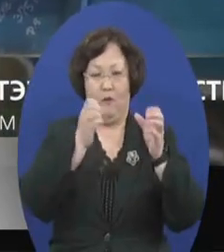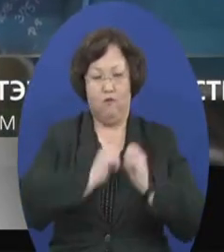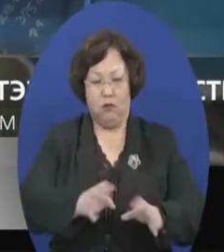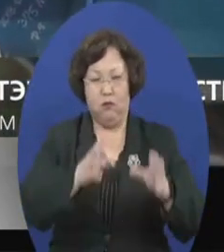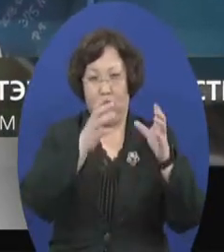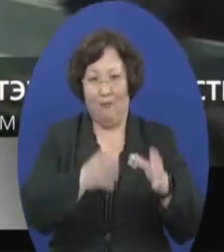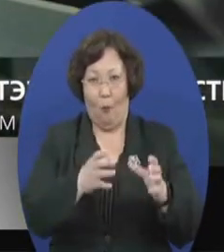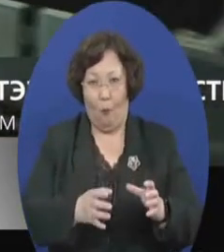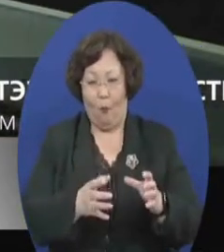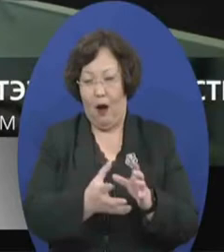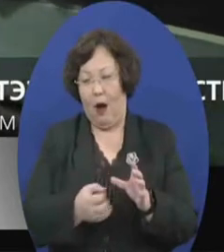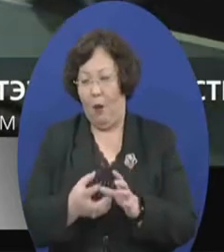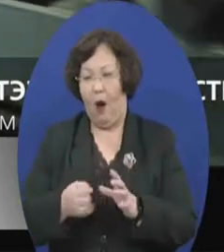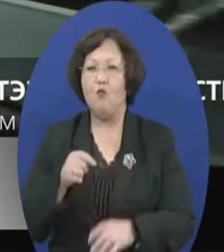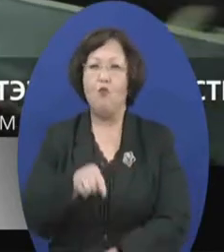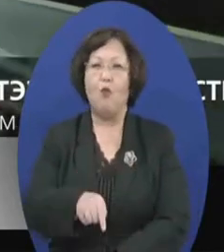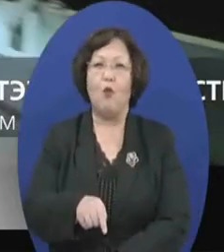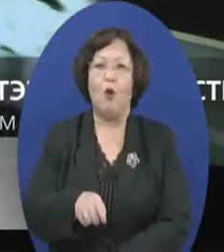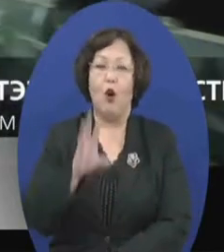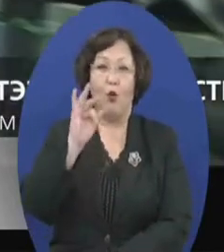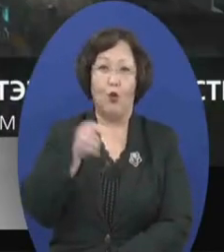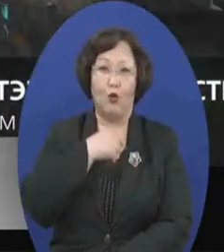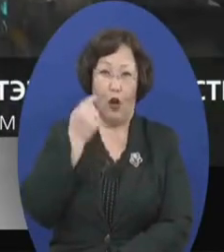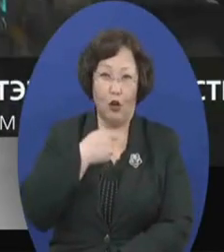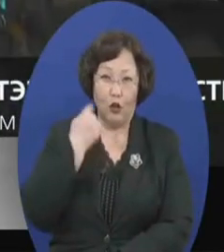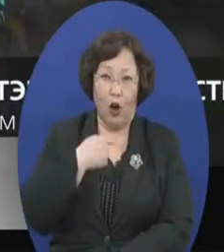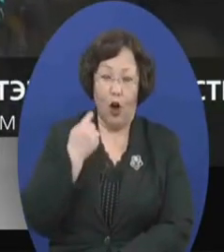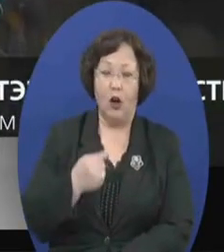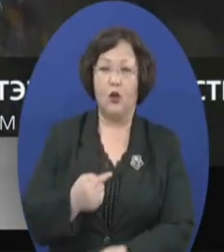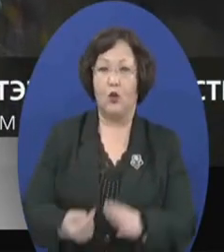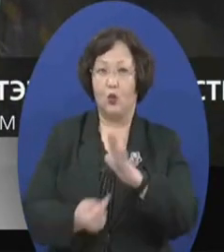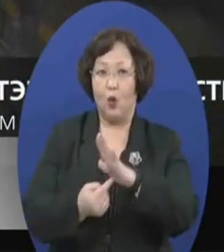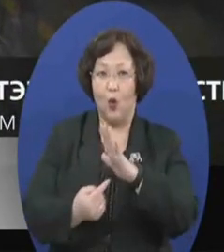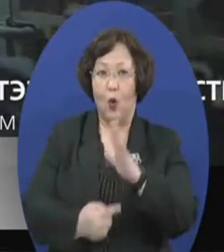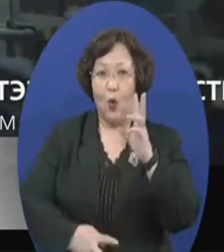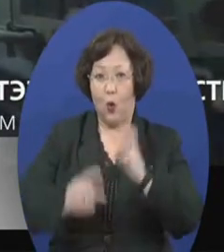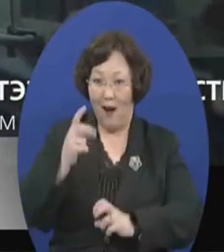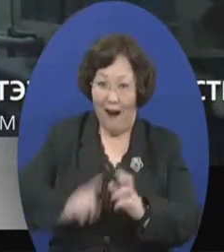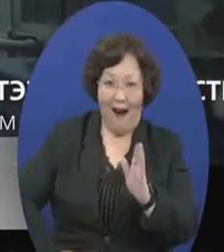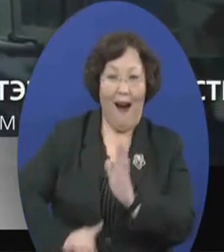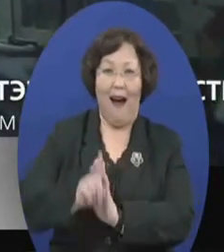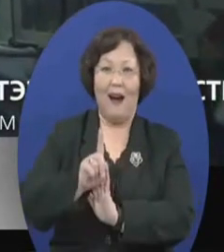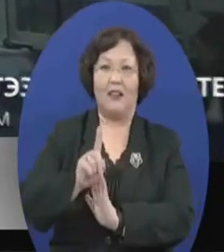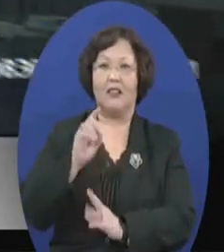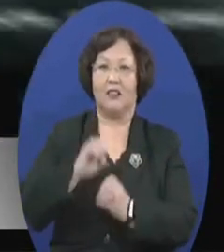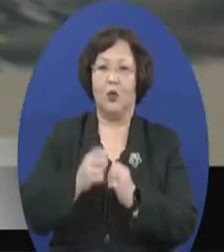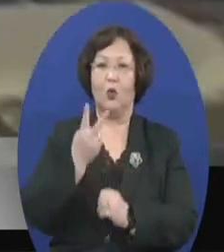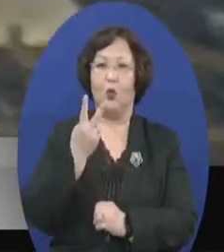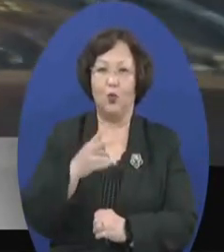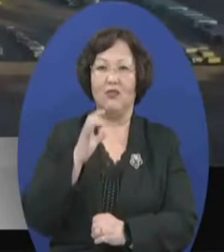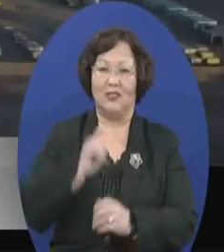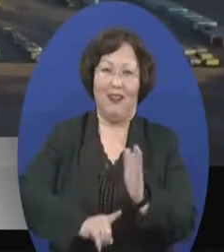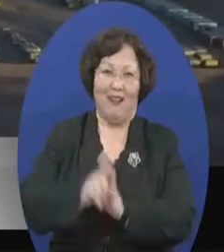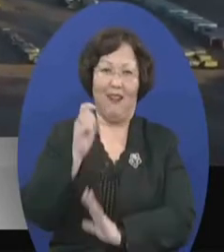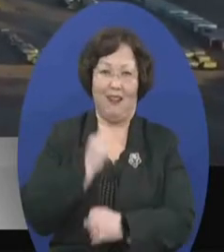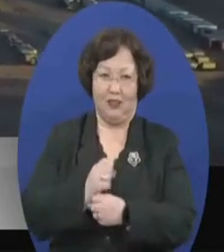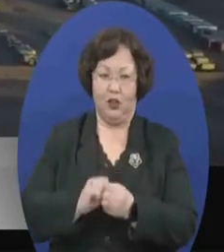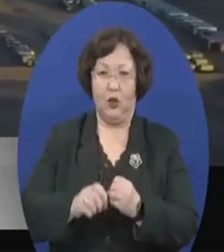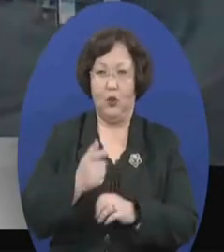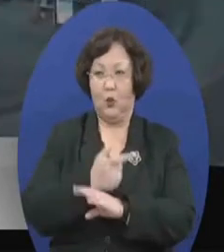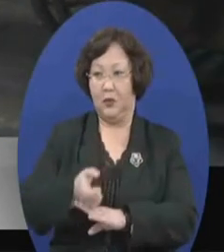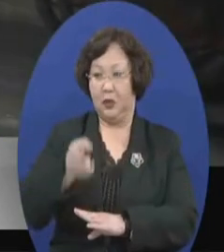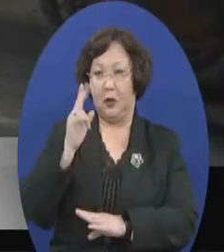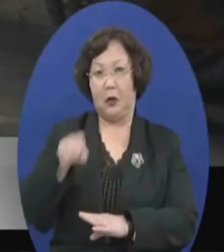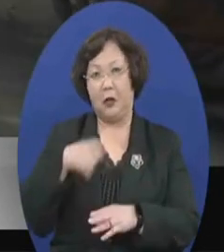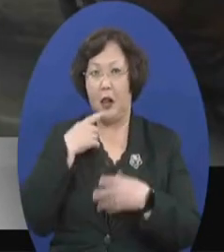орсноор оюут толгойн одоо үндсэн олборлолт үндсэн үйлдвэрлэл эхэлж байна гэж онцолж байгаа юм. За ингээд оюут толгойн гүйцэтгэх захирал Армандо